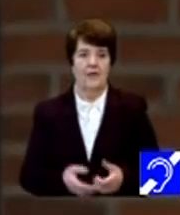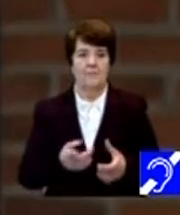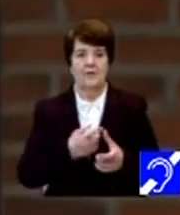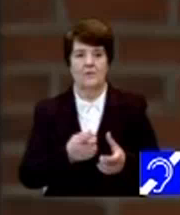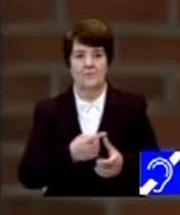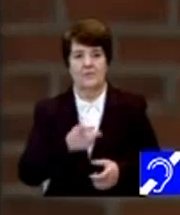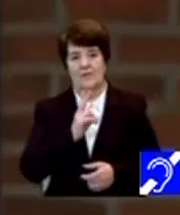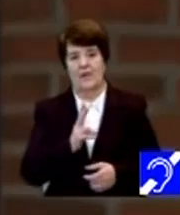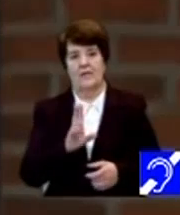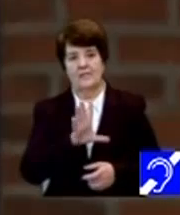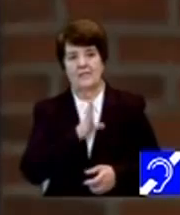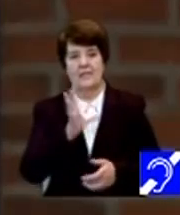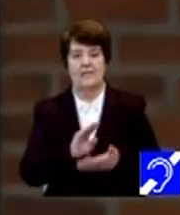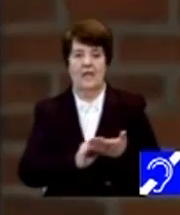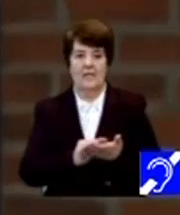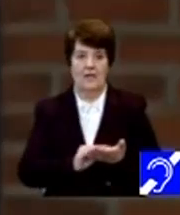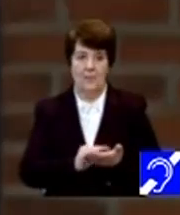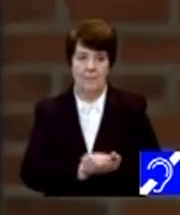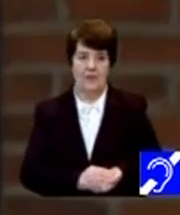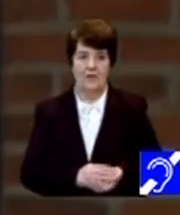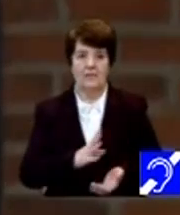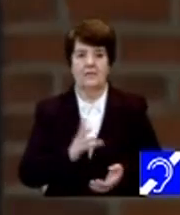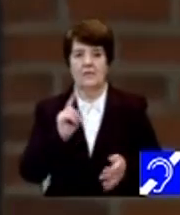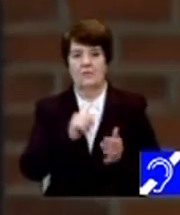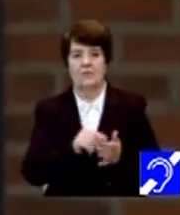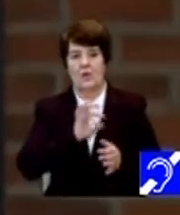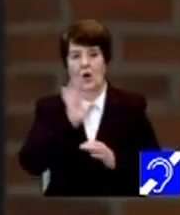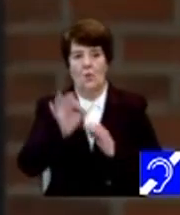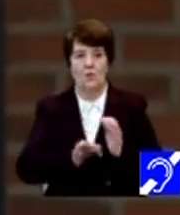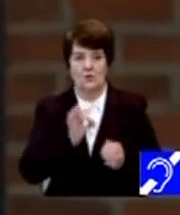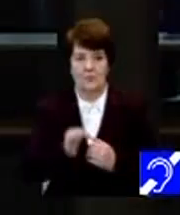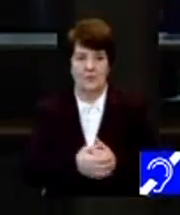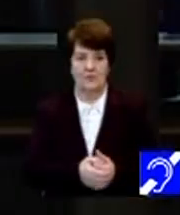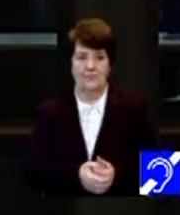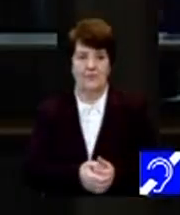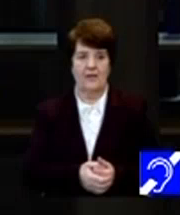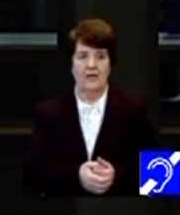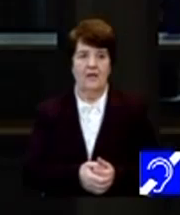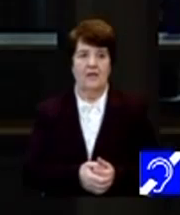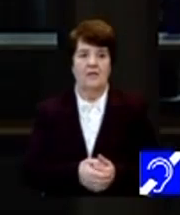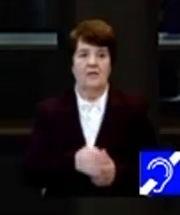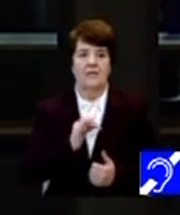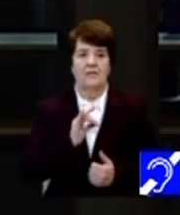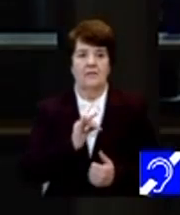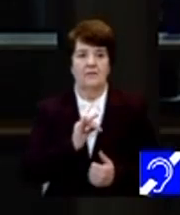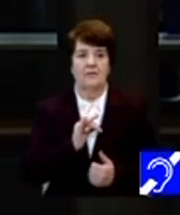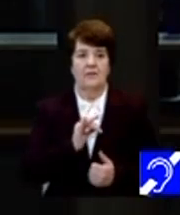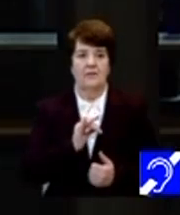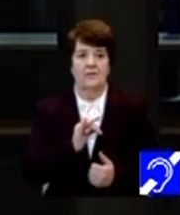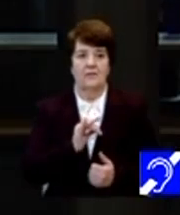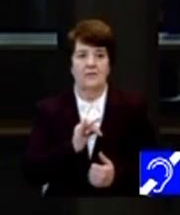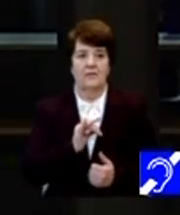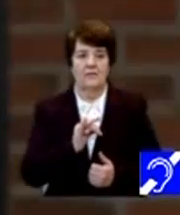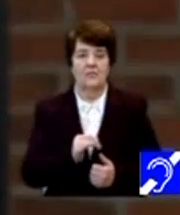Mă numesc Cristian Sava, sunt antreprenor. Visul meu ar fi să ajung în cosmos, probabil, pe planeta Marte. Și din